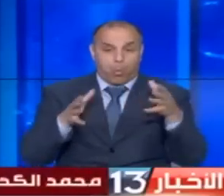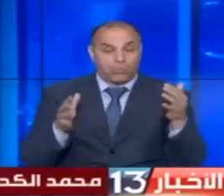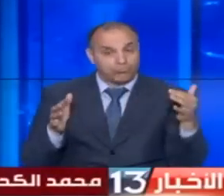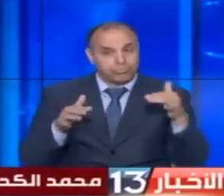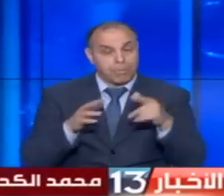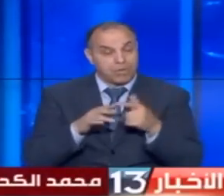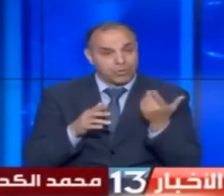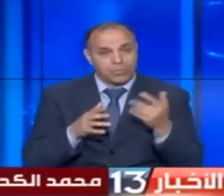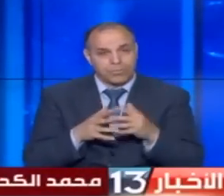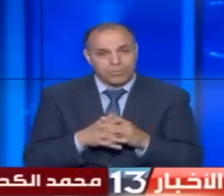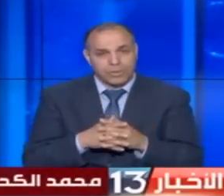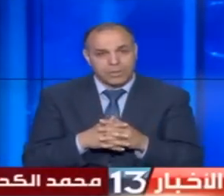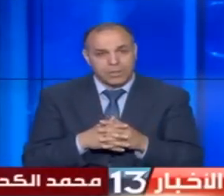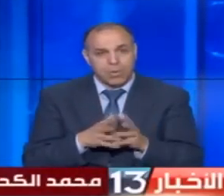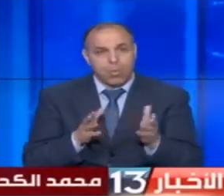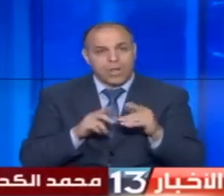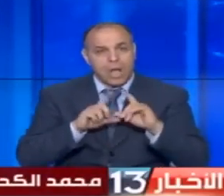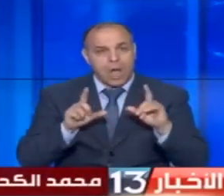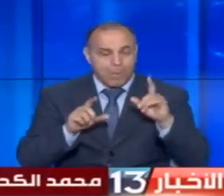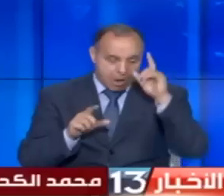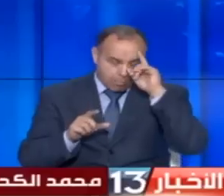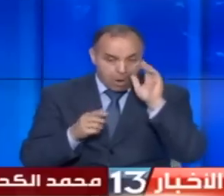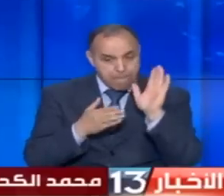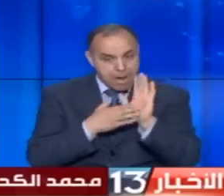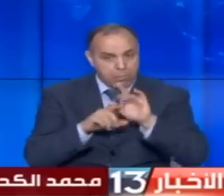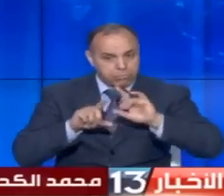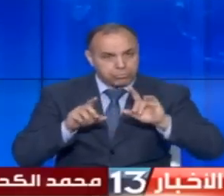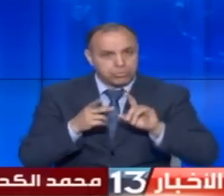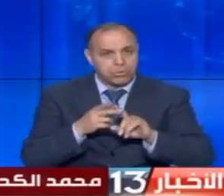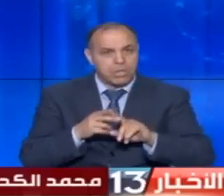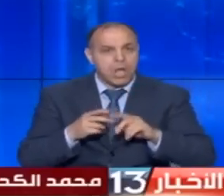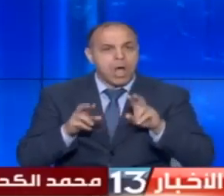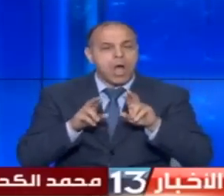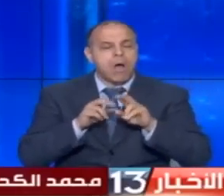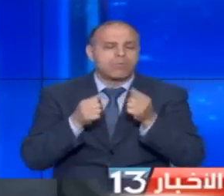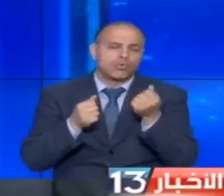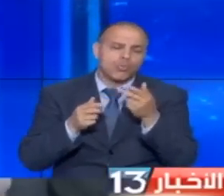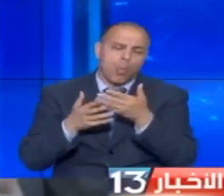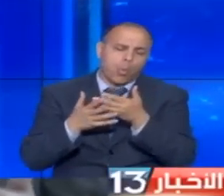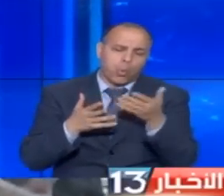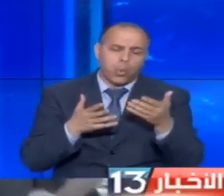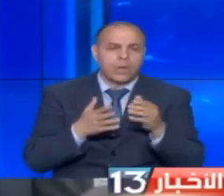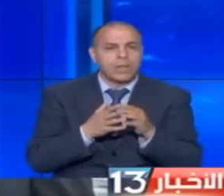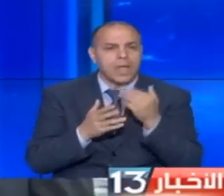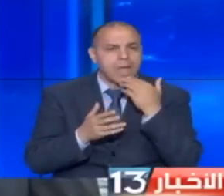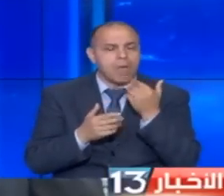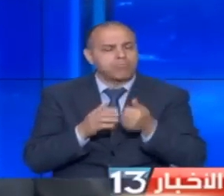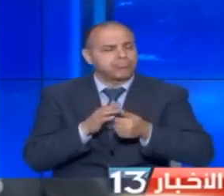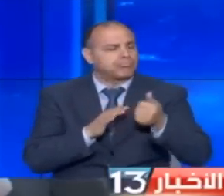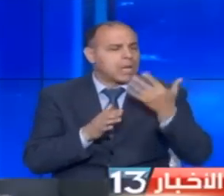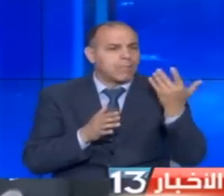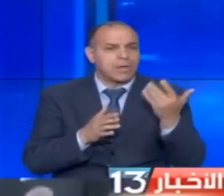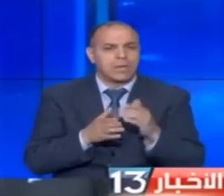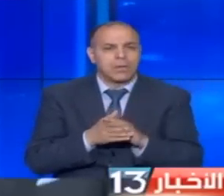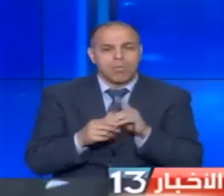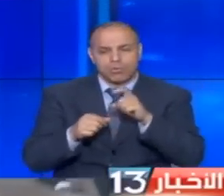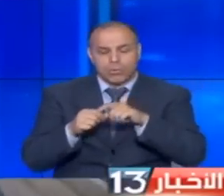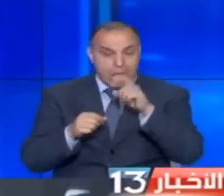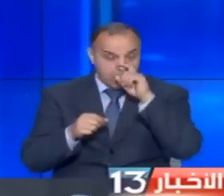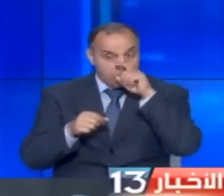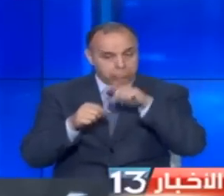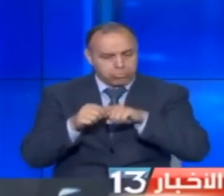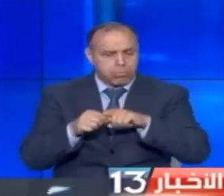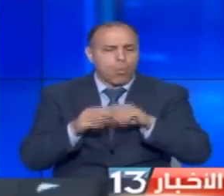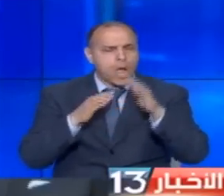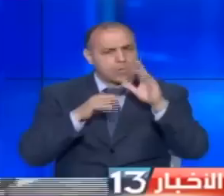اه هذا المعرض والعناوين كانت مميزه المميزه ومشاركه عربيه وغير عربيه